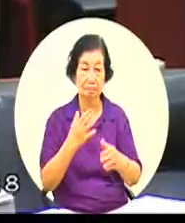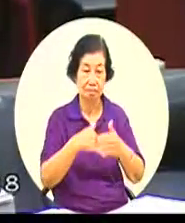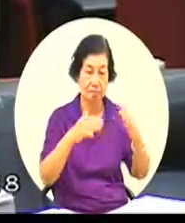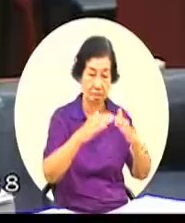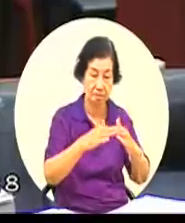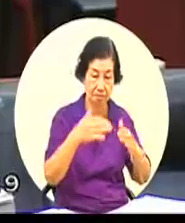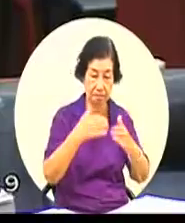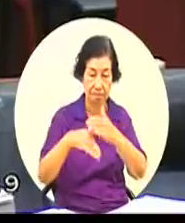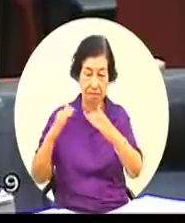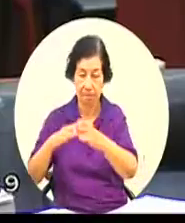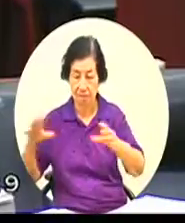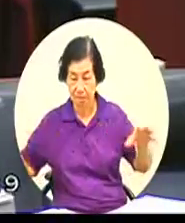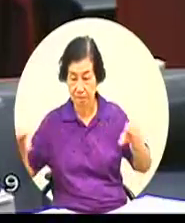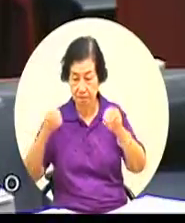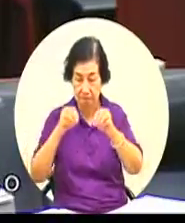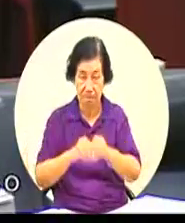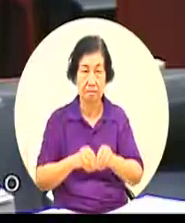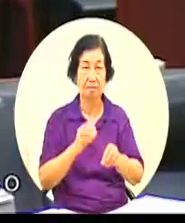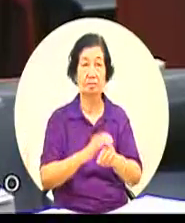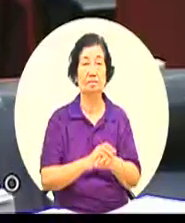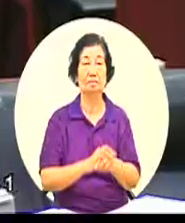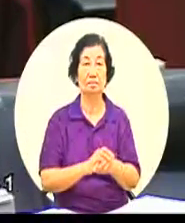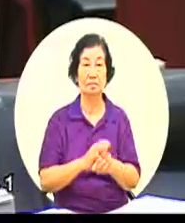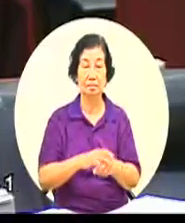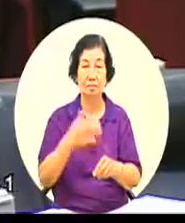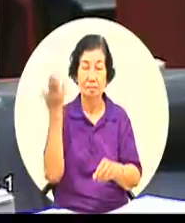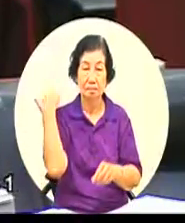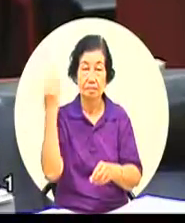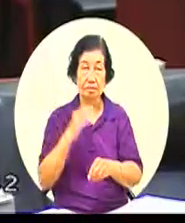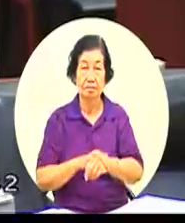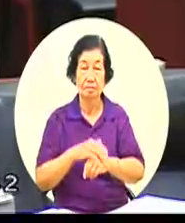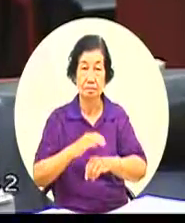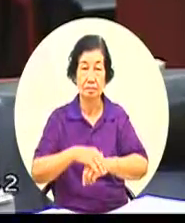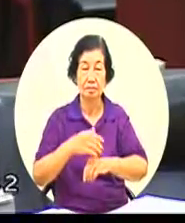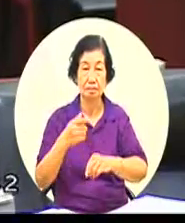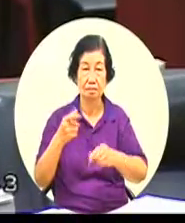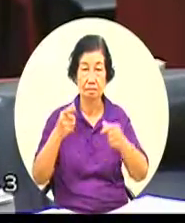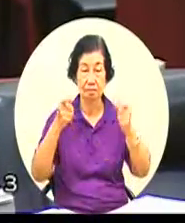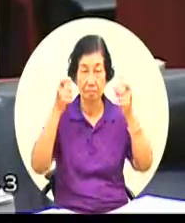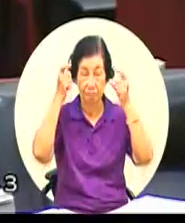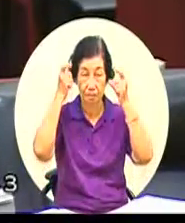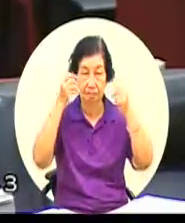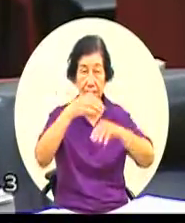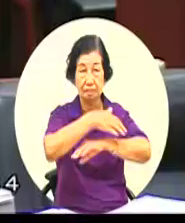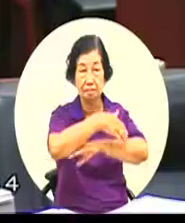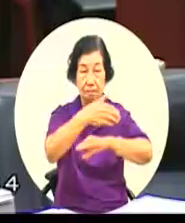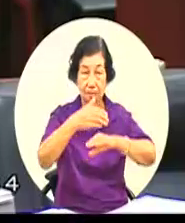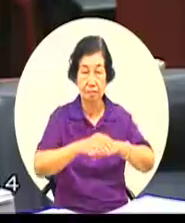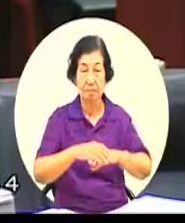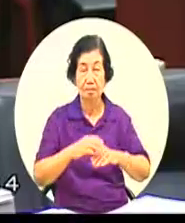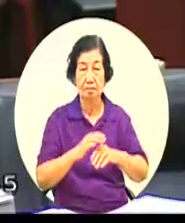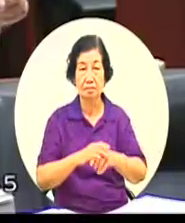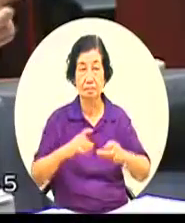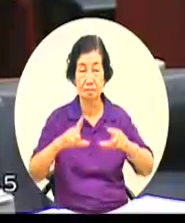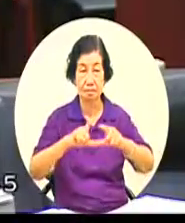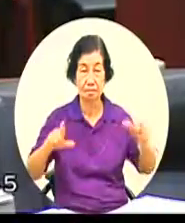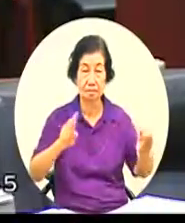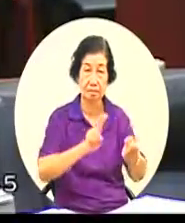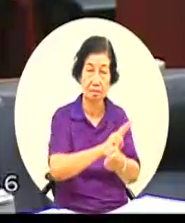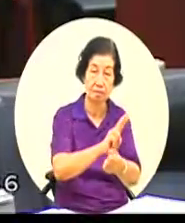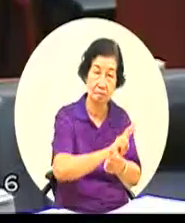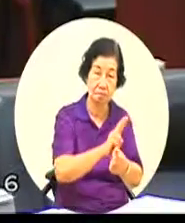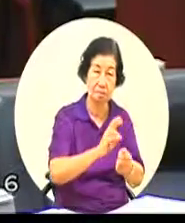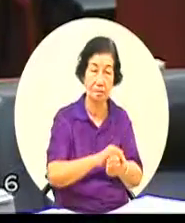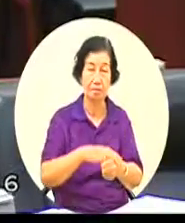做好。俺一进阁，他在公馆有两间会校诶，大拿一间，七三六股一